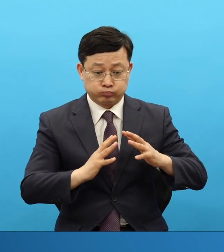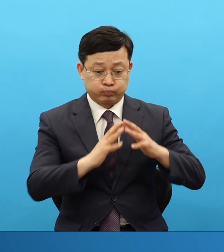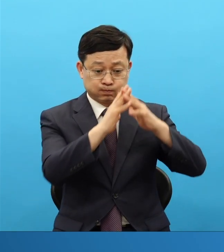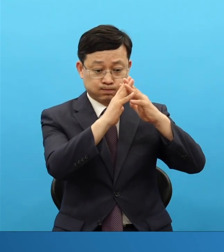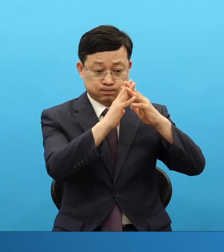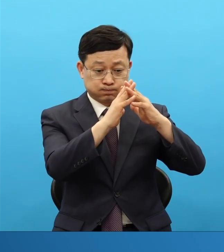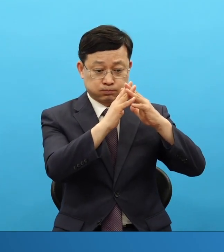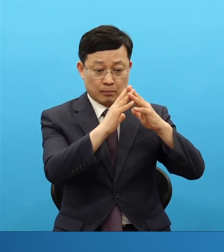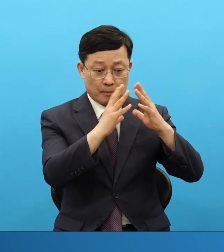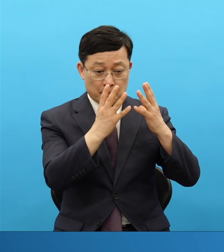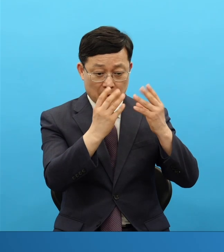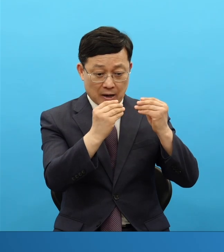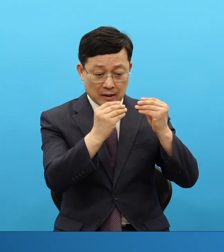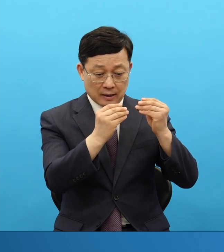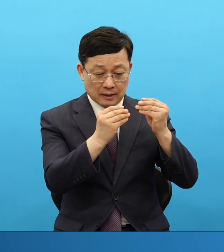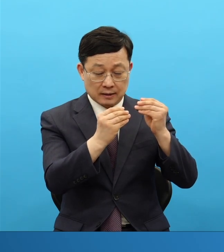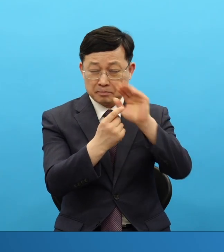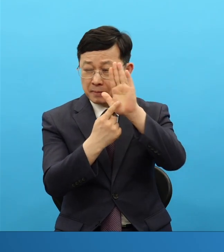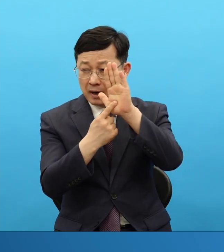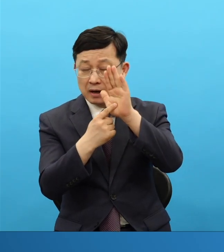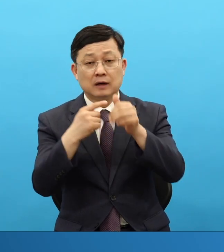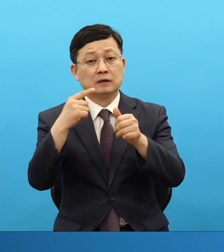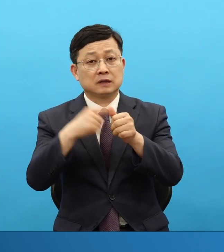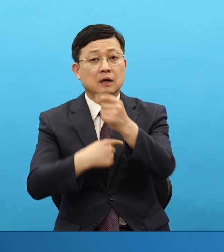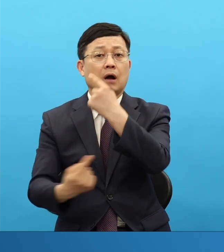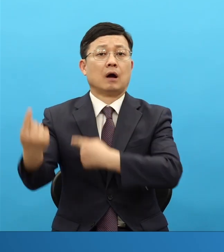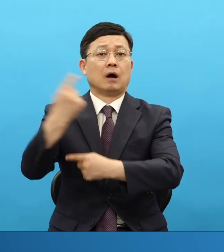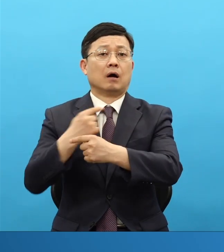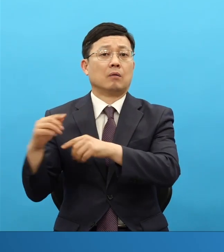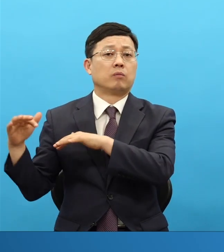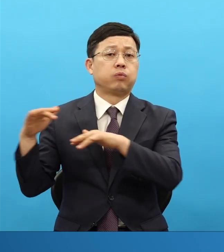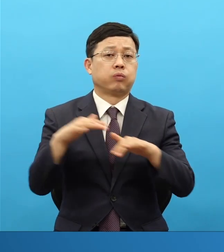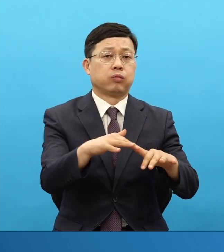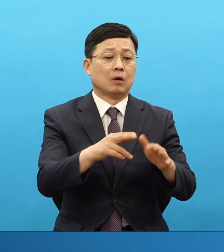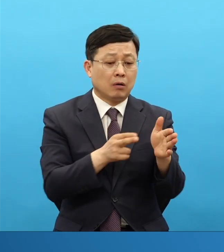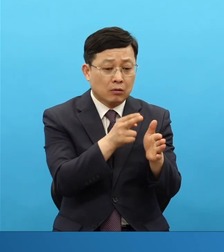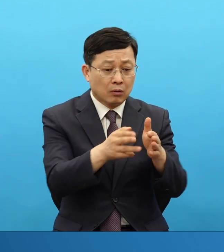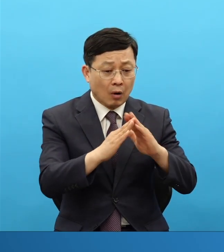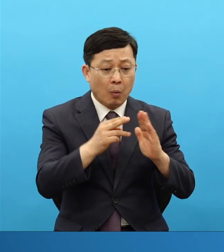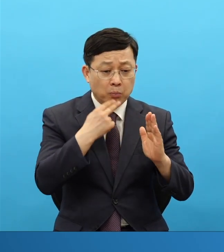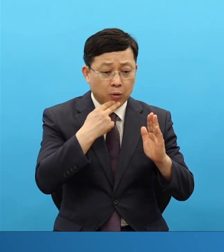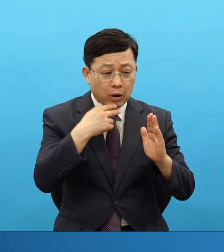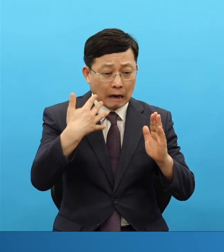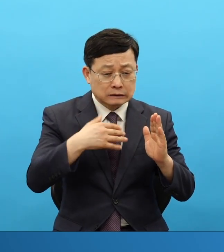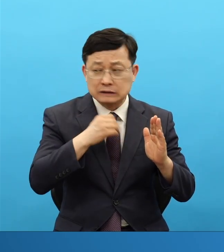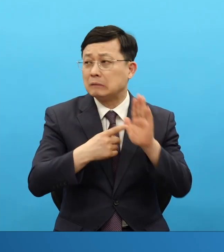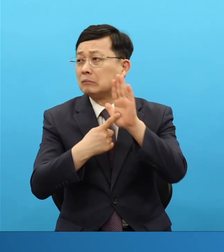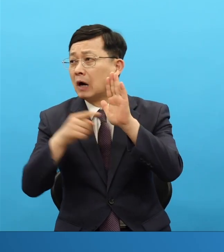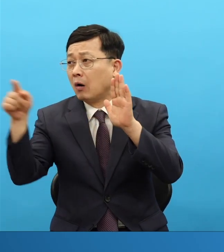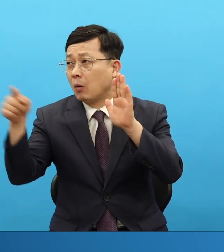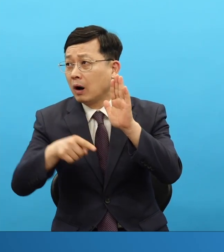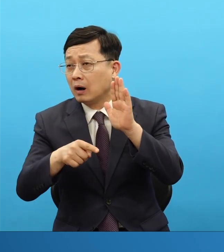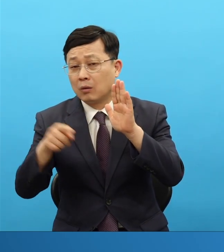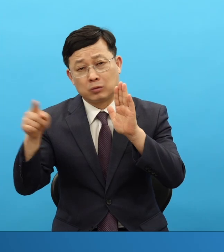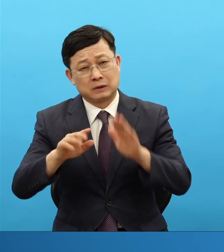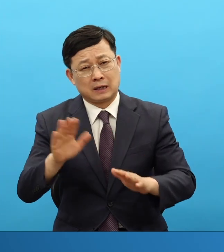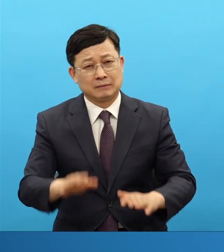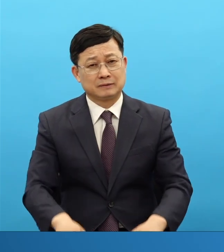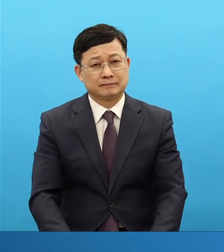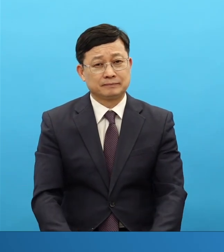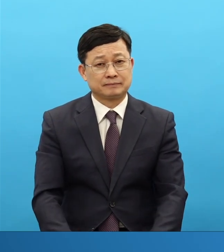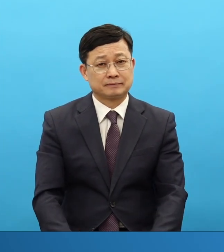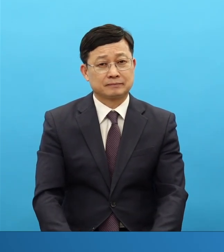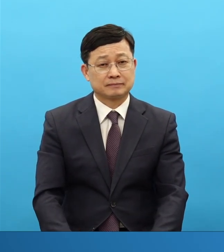train. 역도 안 만들어 놓고 어디서 기차를 탑니까? That if you don't even have a station, where are you going to catch your train? 여러분이 저 바다를